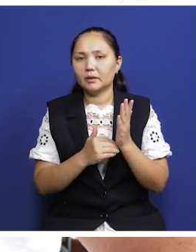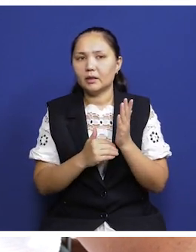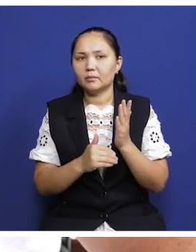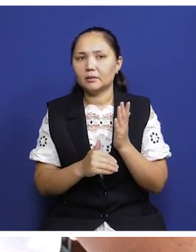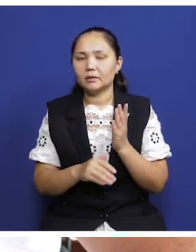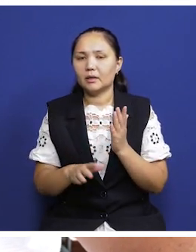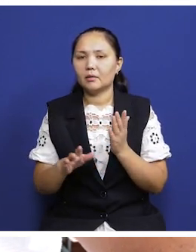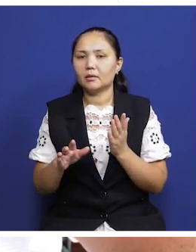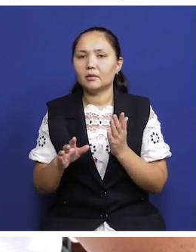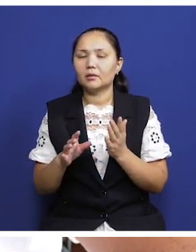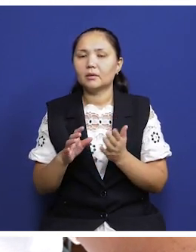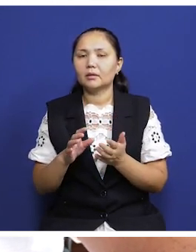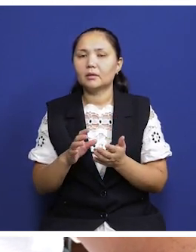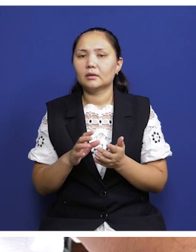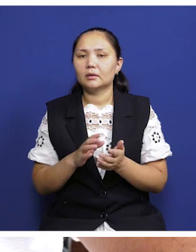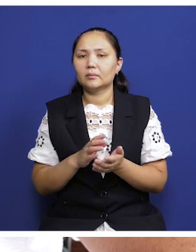бағдарламасына